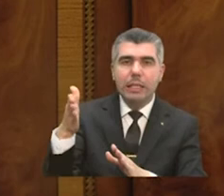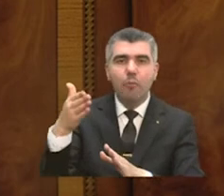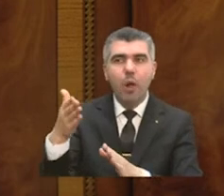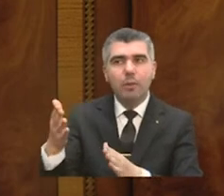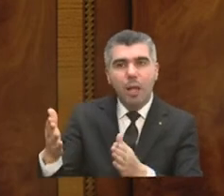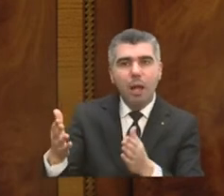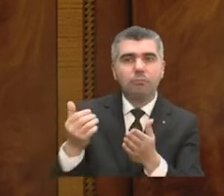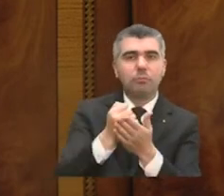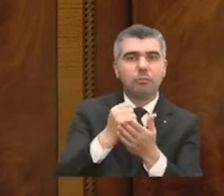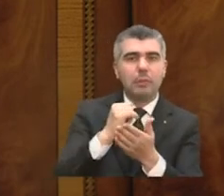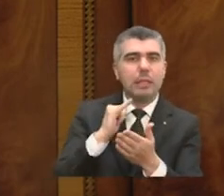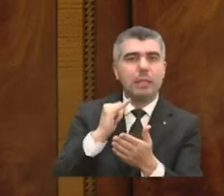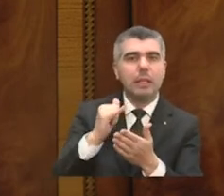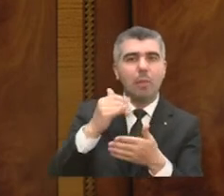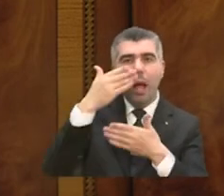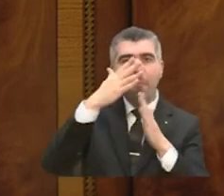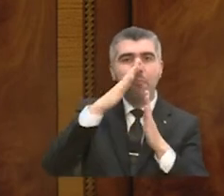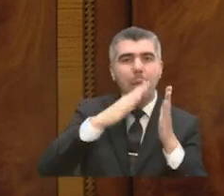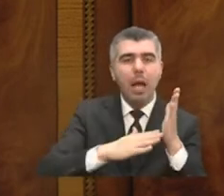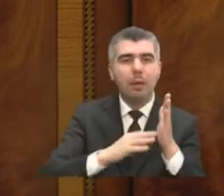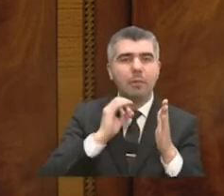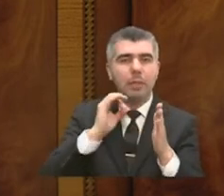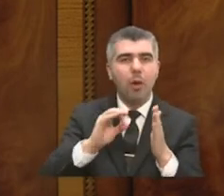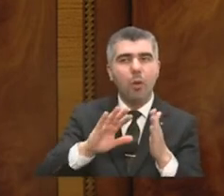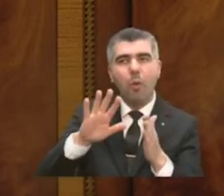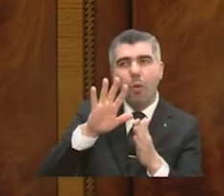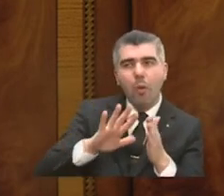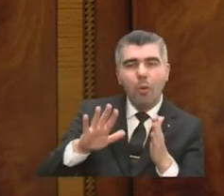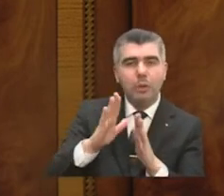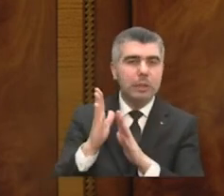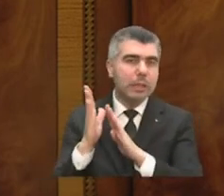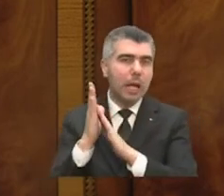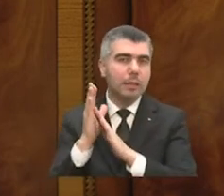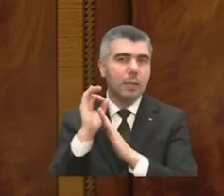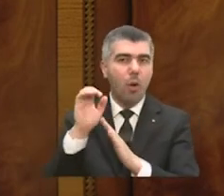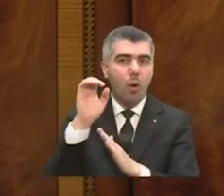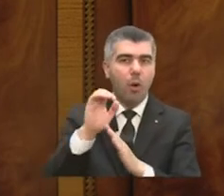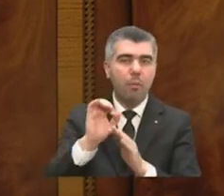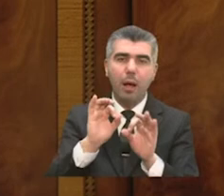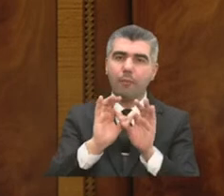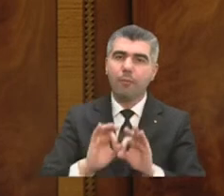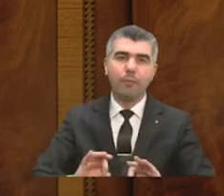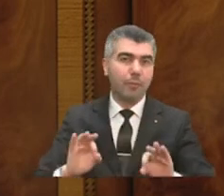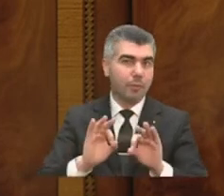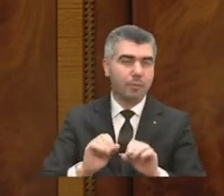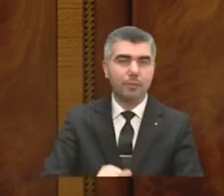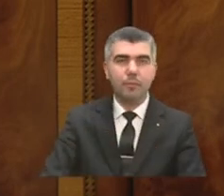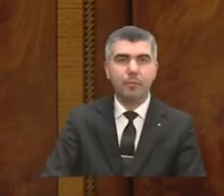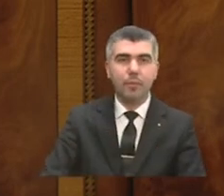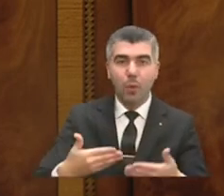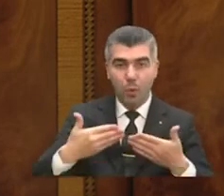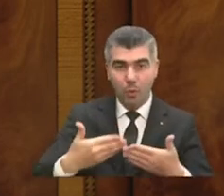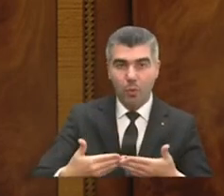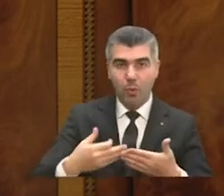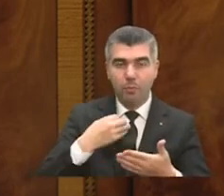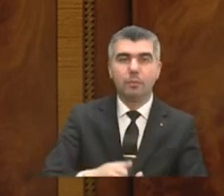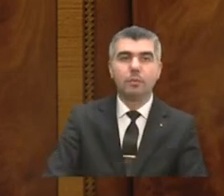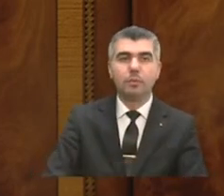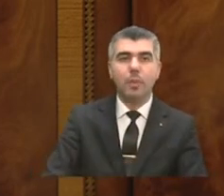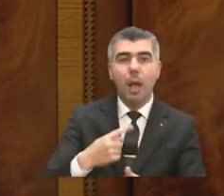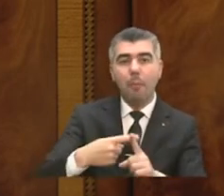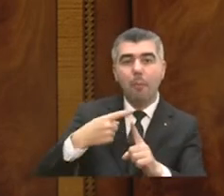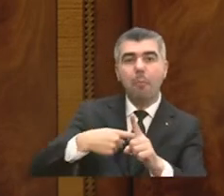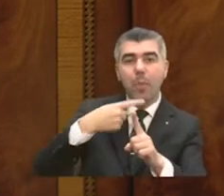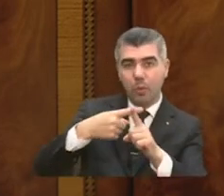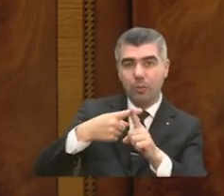des immigrés qui ne sont jamais pris en compte et de cibler